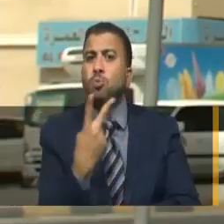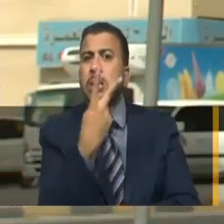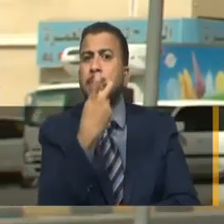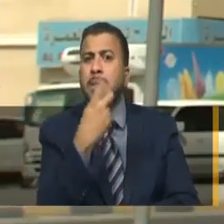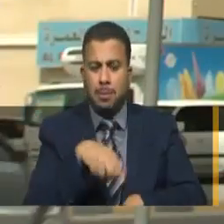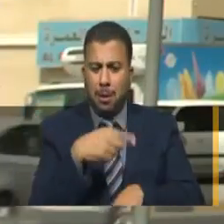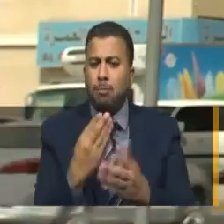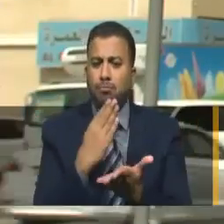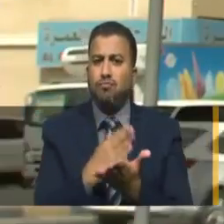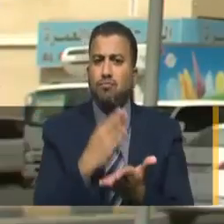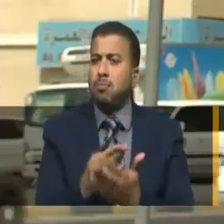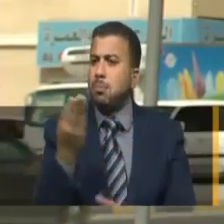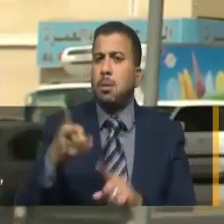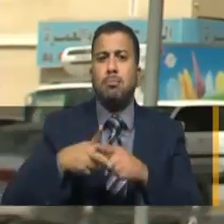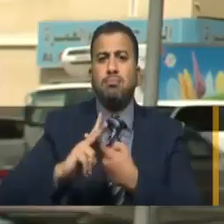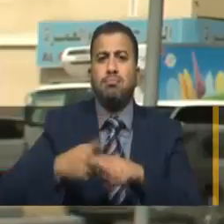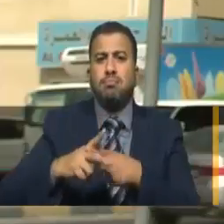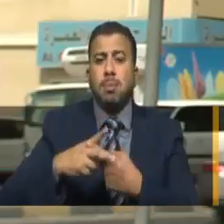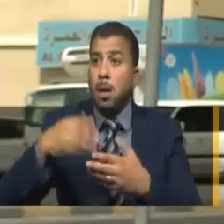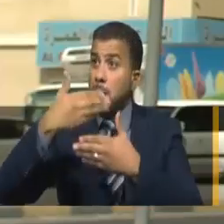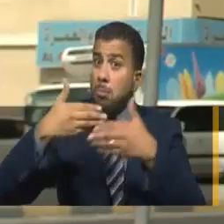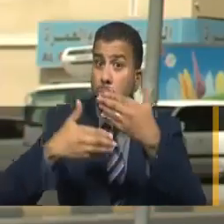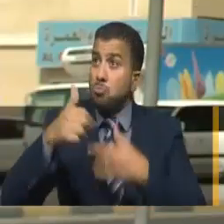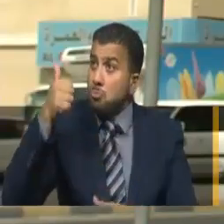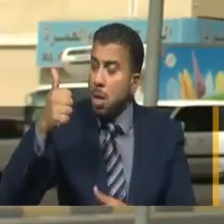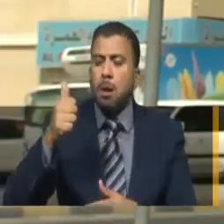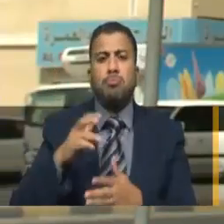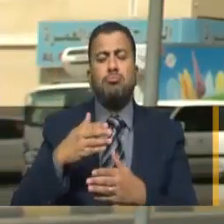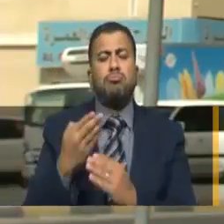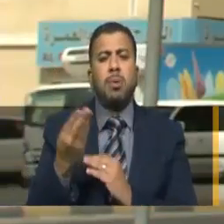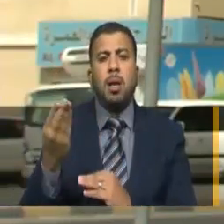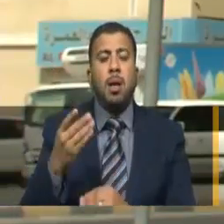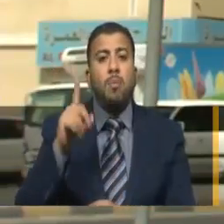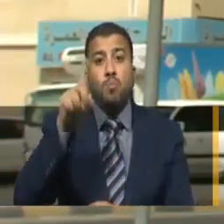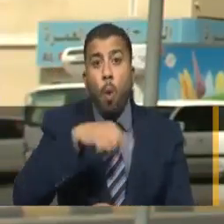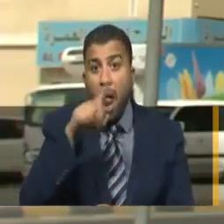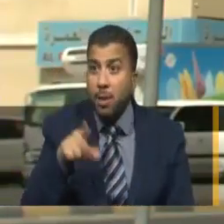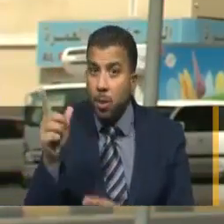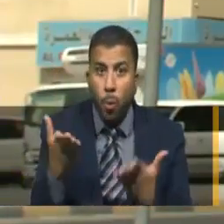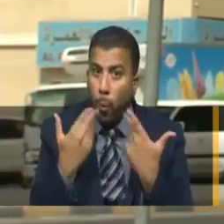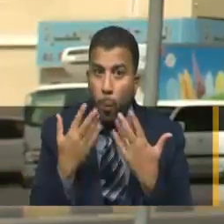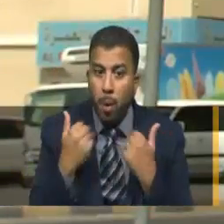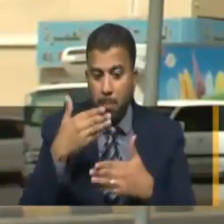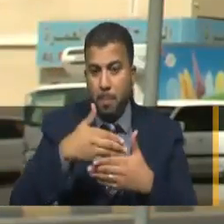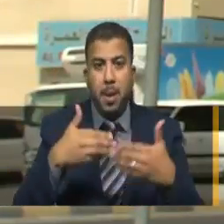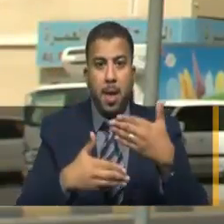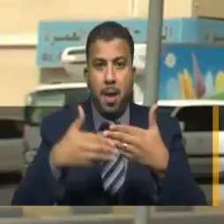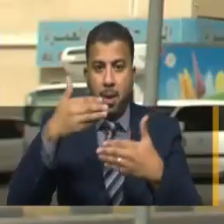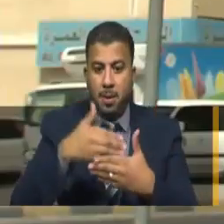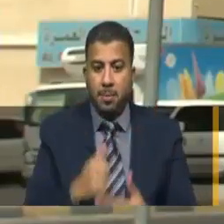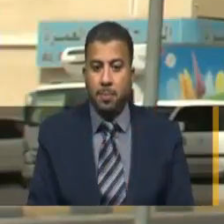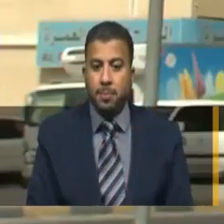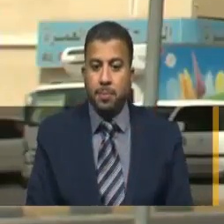البناء حالته الإنشائية جيدة، زائد ما في مخالفات بناء في البناء. هلا